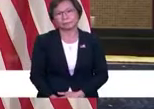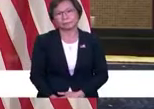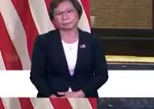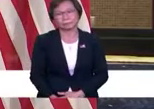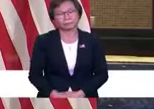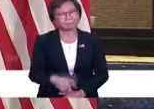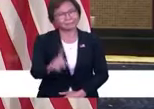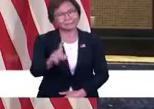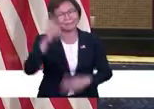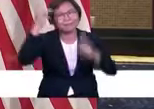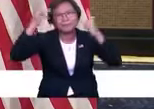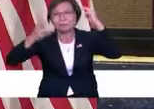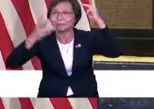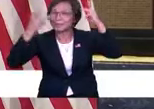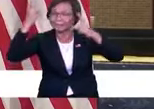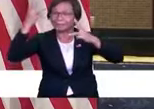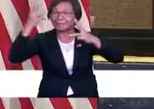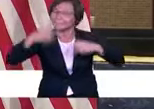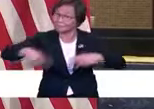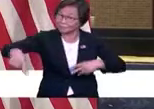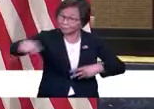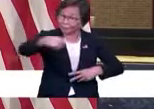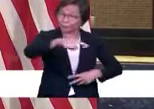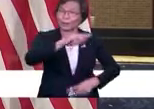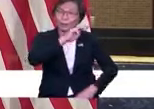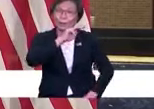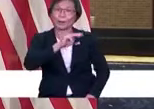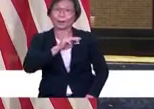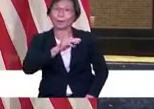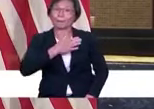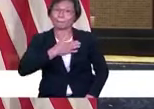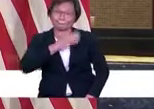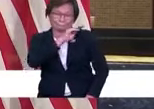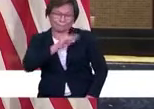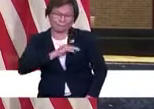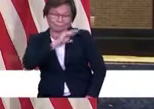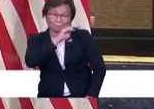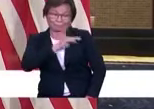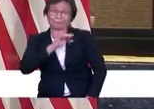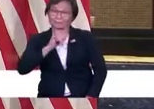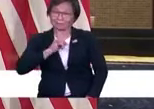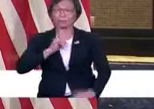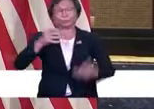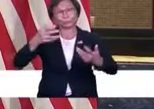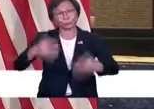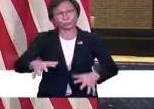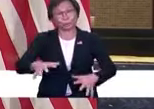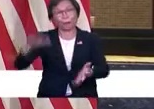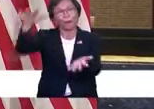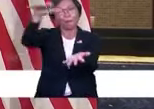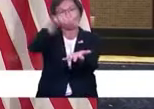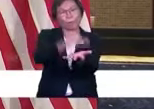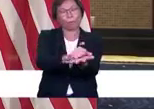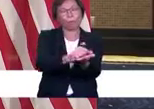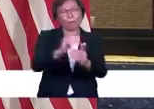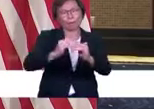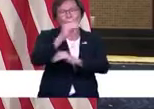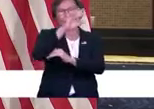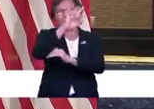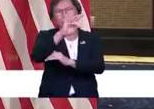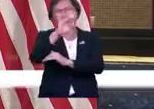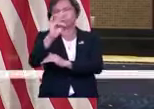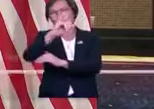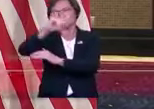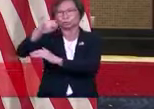Hai jangan bimbang spesies Kian kabinet saya Hai plafon menempah lebih